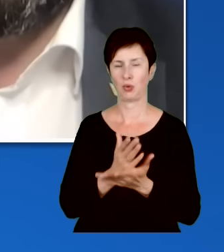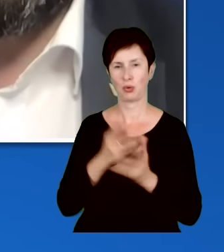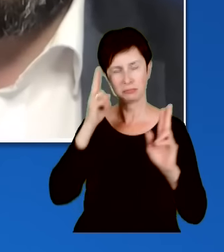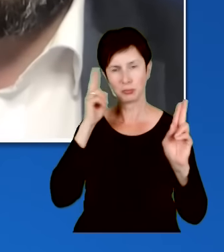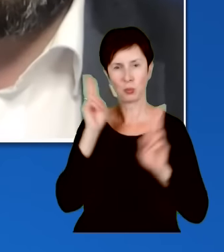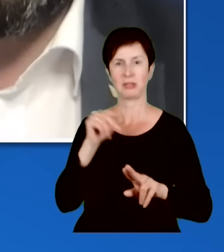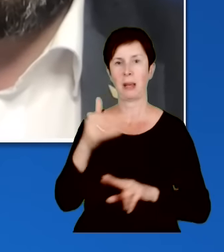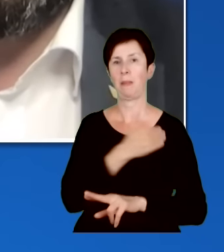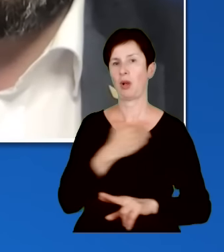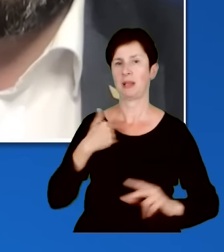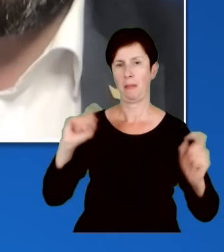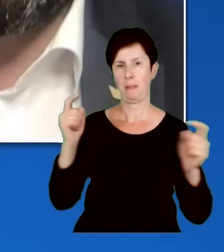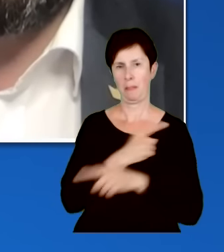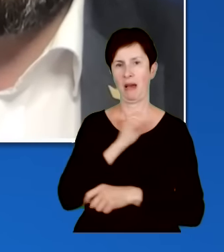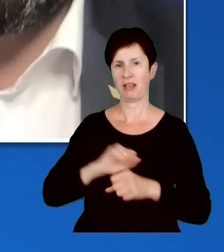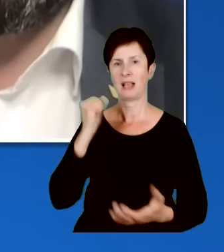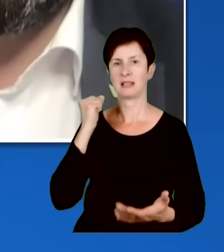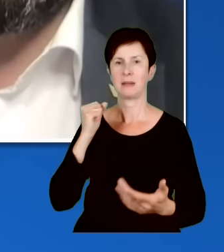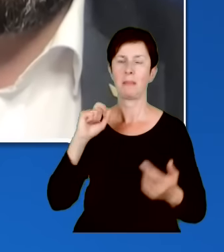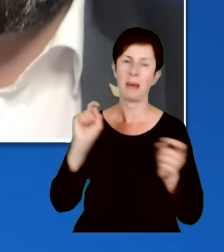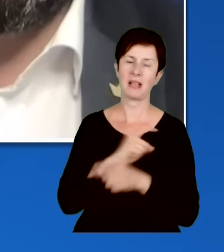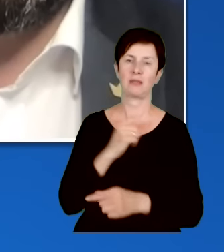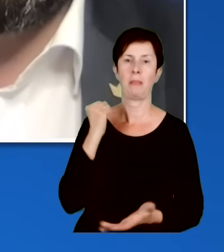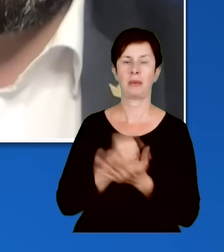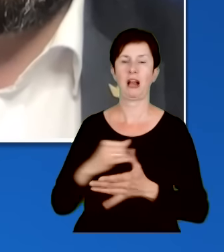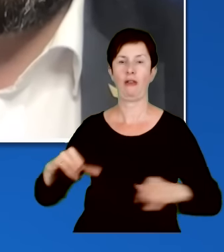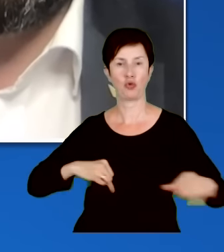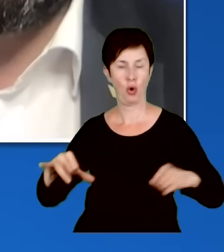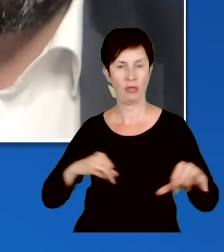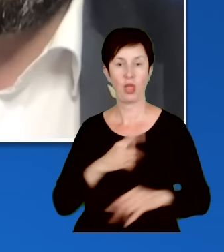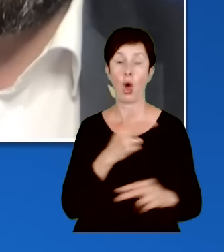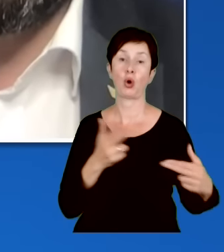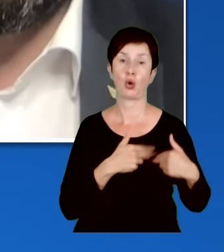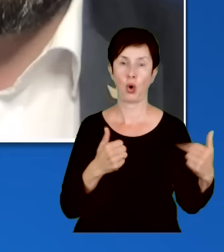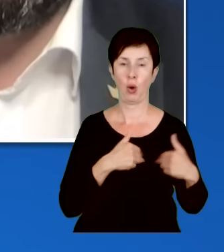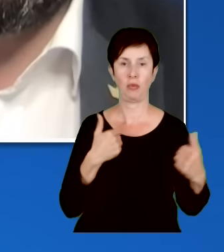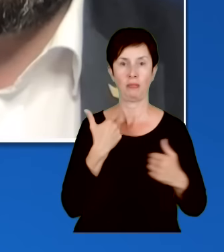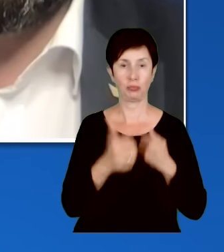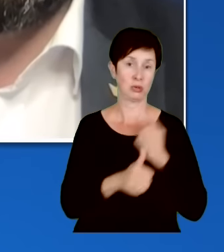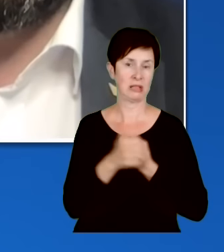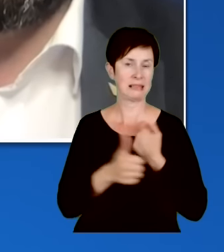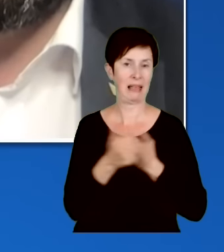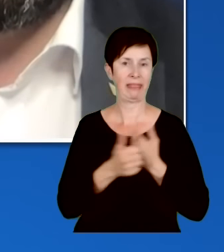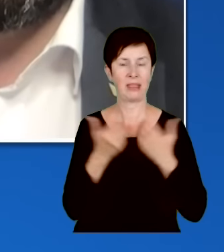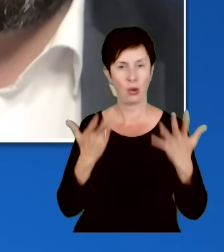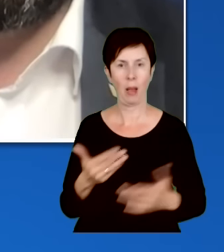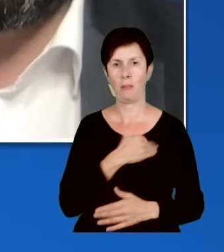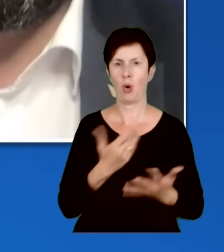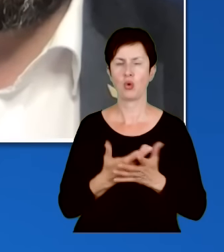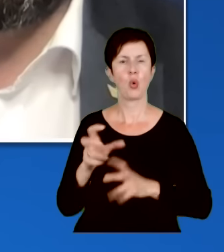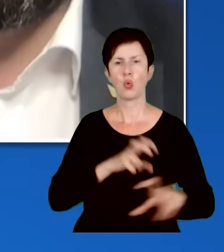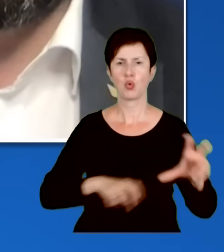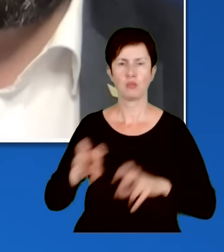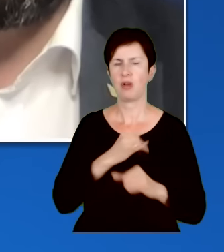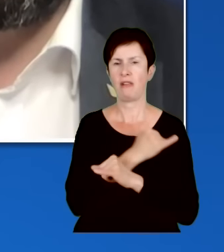polskie za państwo praworządne i komisja nawet to uzasadniła że Polska uruchomiła szereg działań